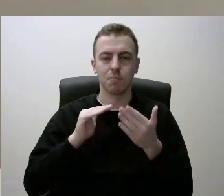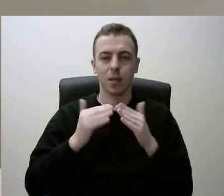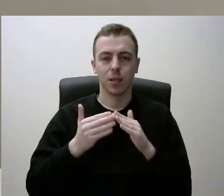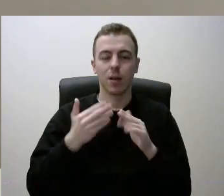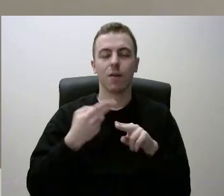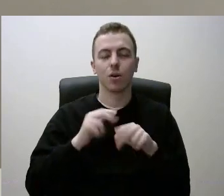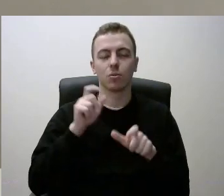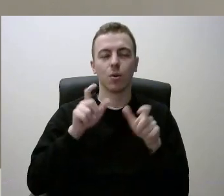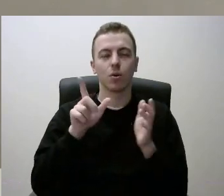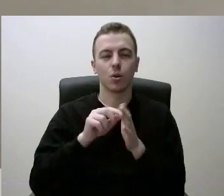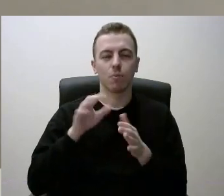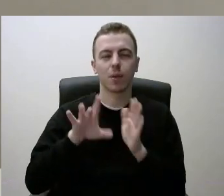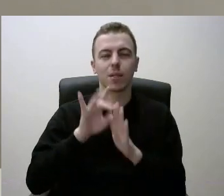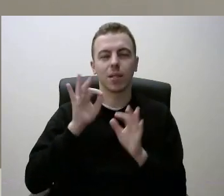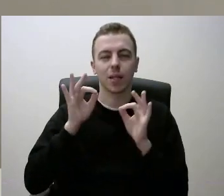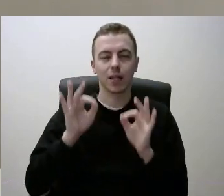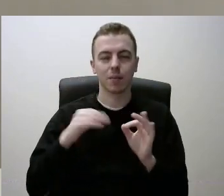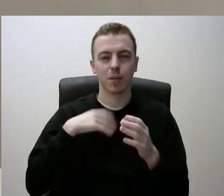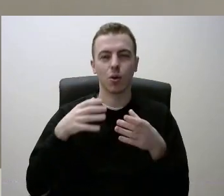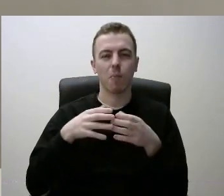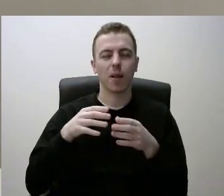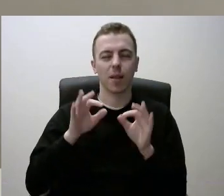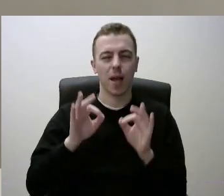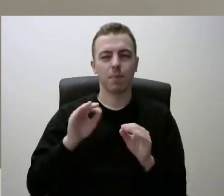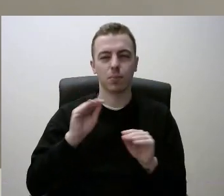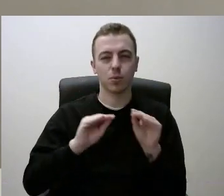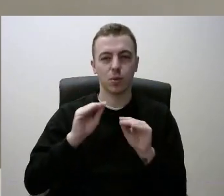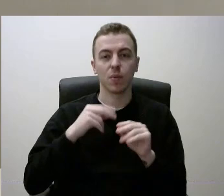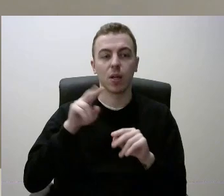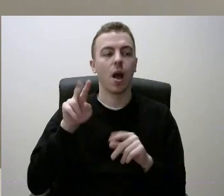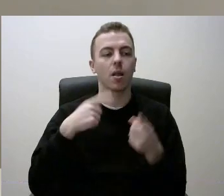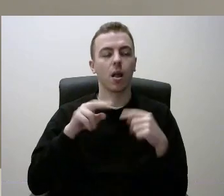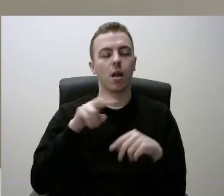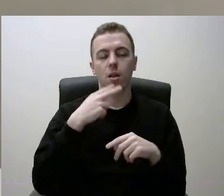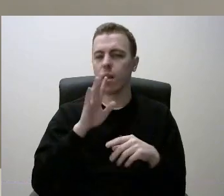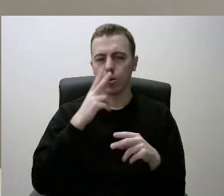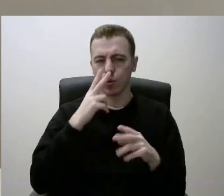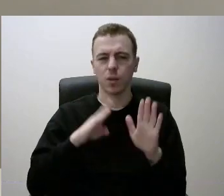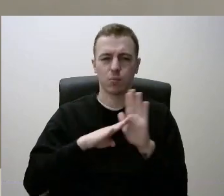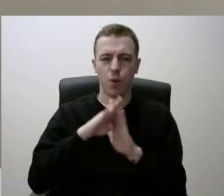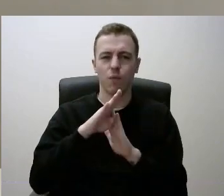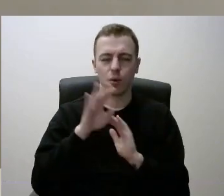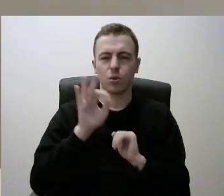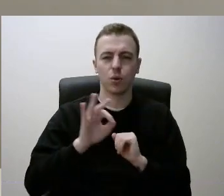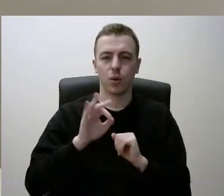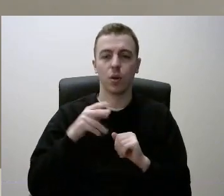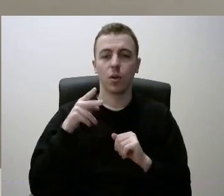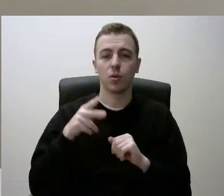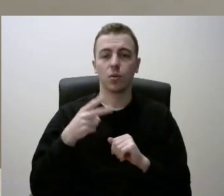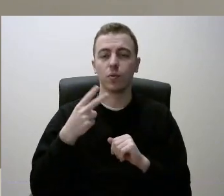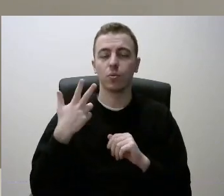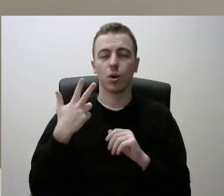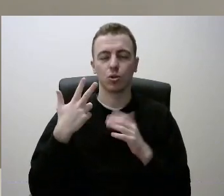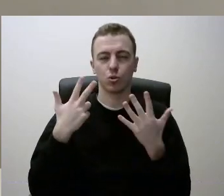teisingai ir mes subursime tinkamą komandą, kuri nesižvalgys atgal, o iš tikrųjų žiūrės proveržio link. 28 metai pasileidžia